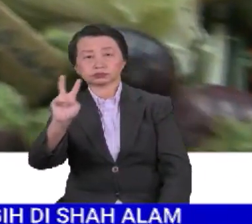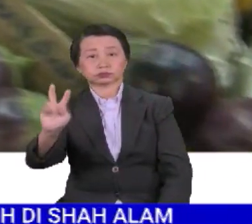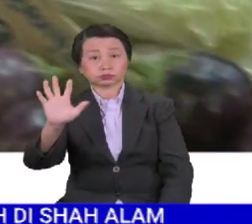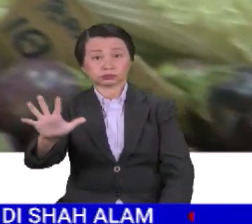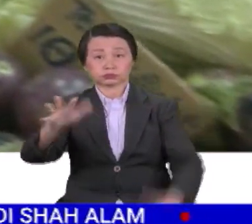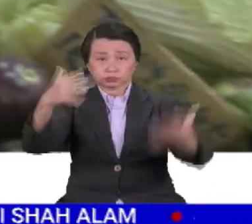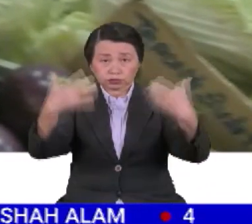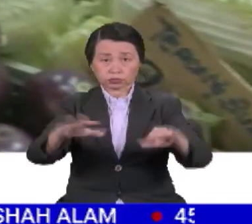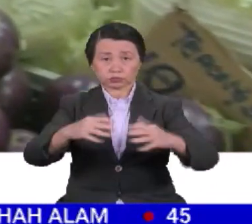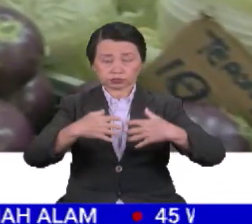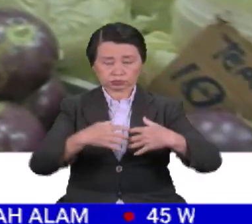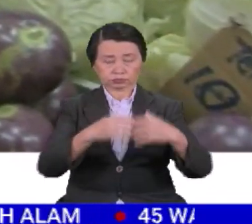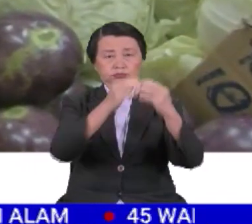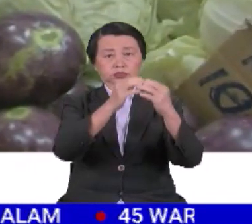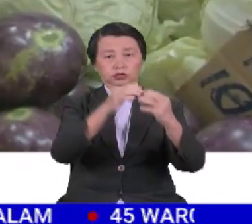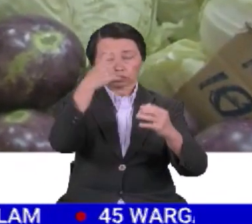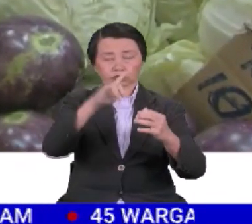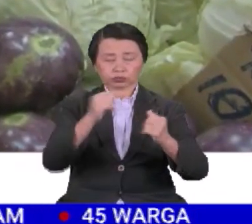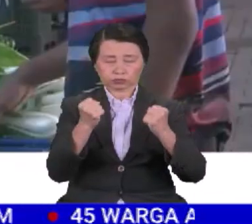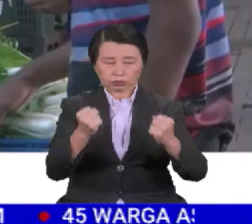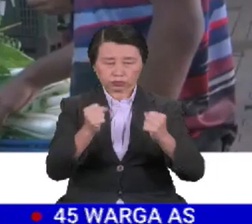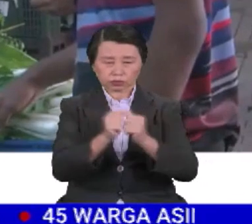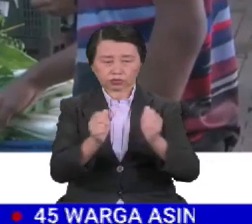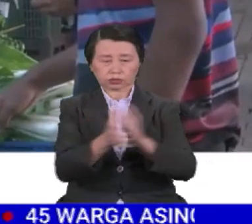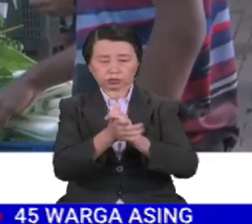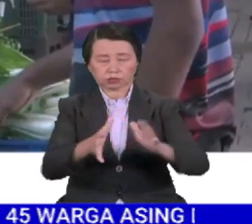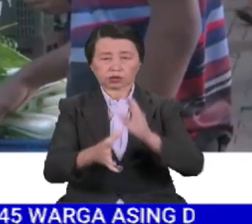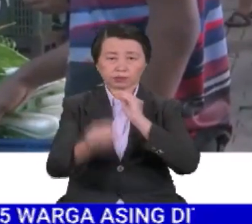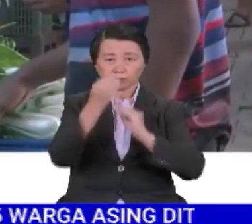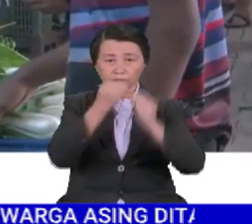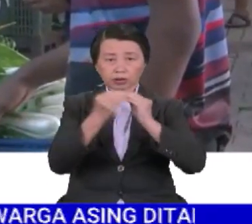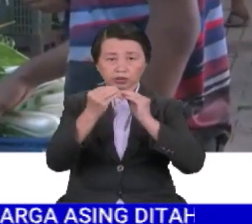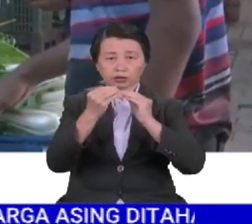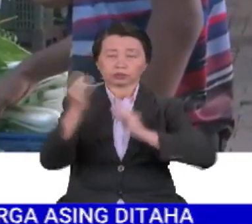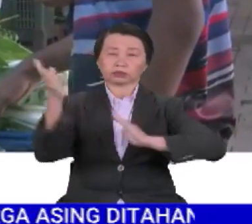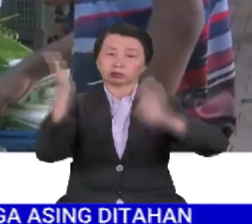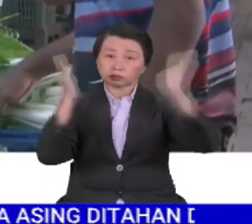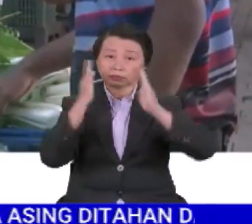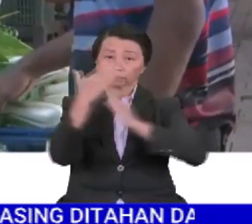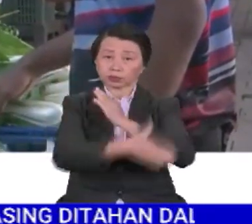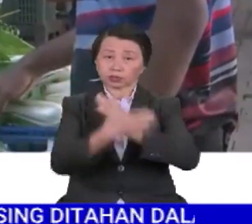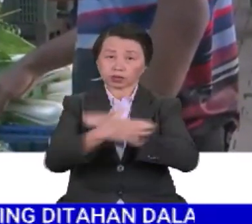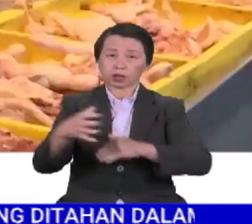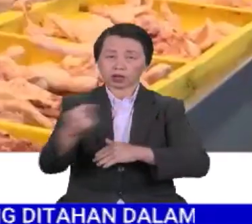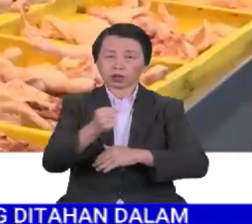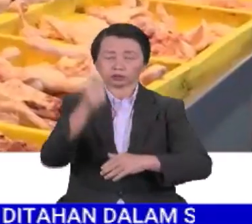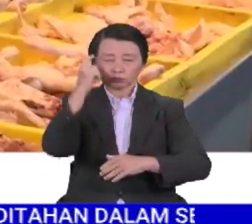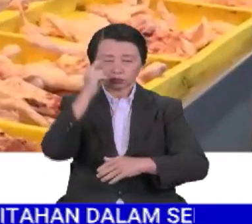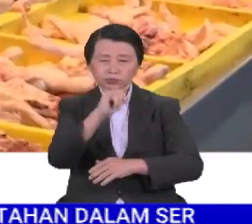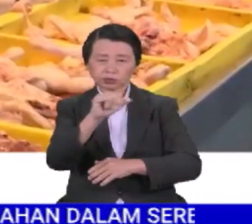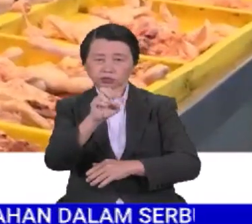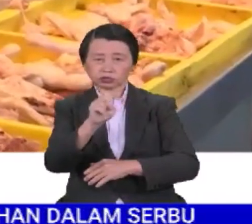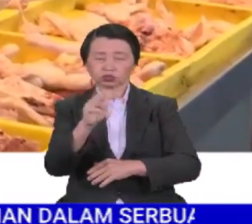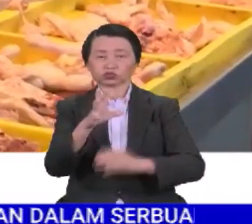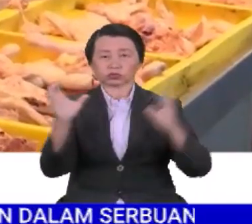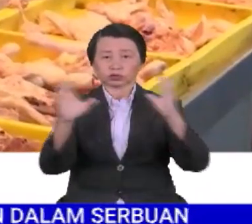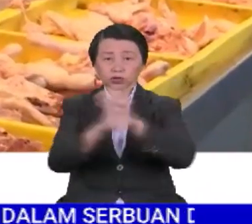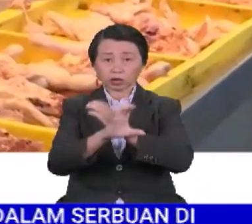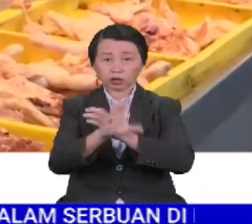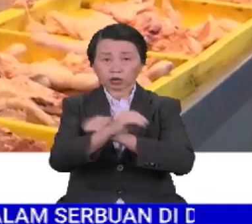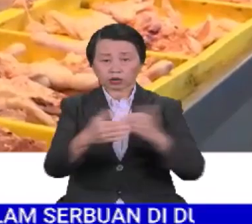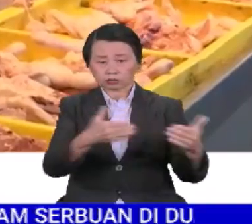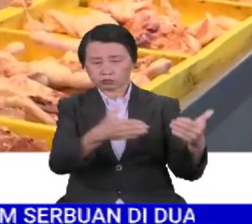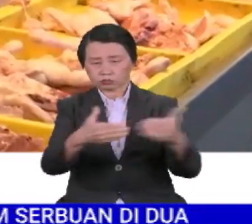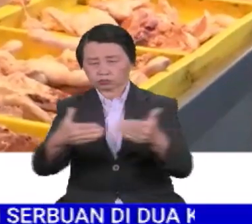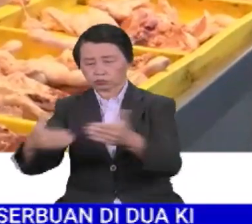2021-2025 telah dibangunkan bagi memperkukuh keselamatan makanan negara. Ia mengambil kira isu dan cabaran di sepanjang